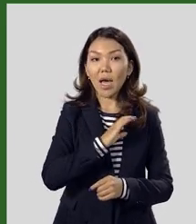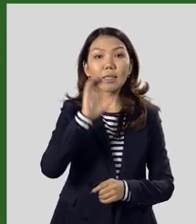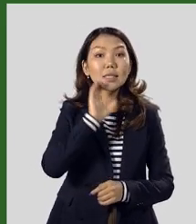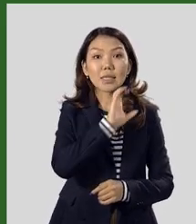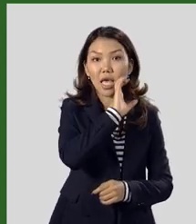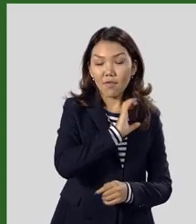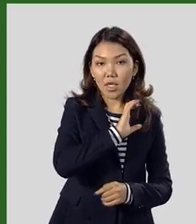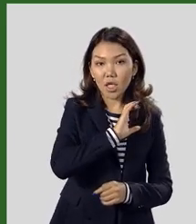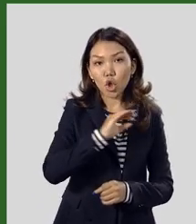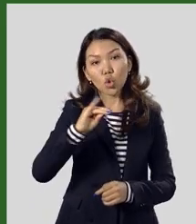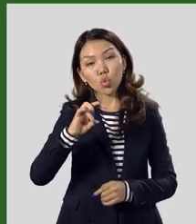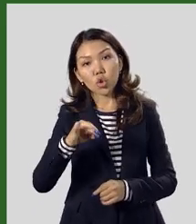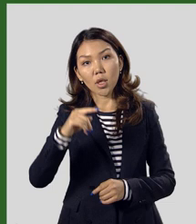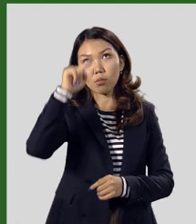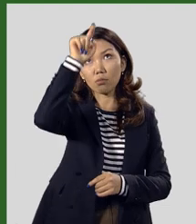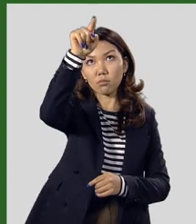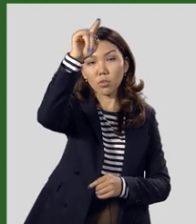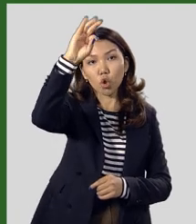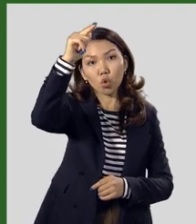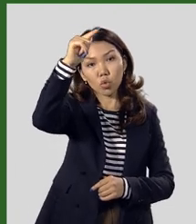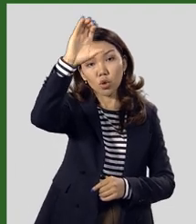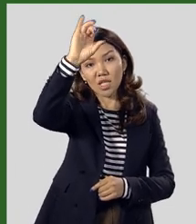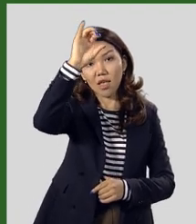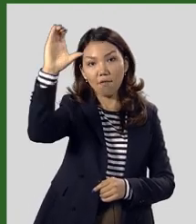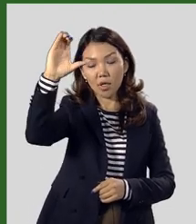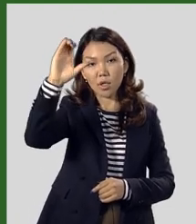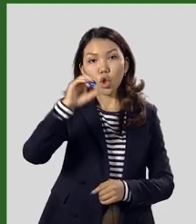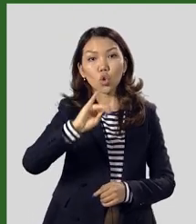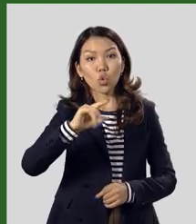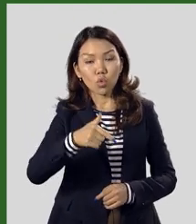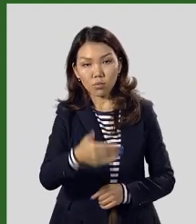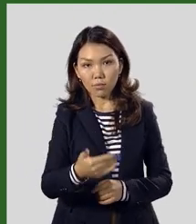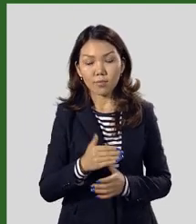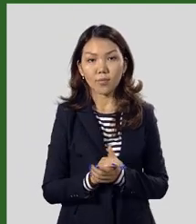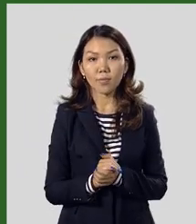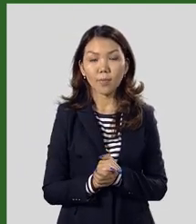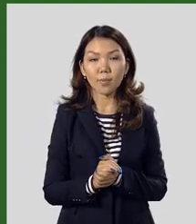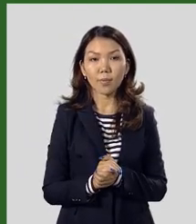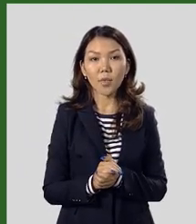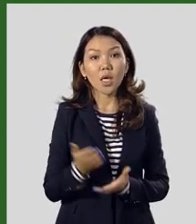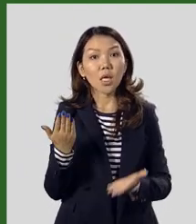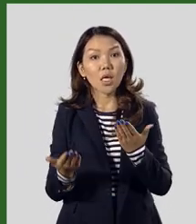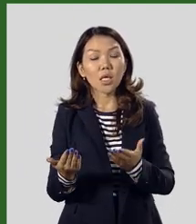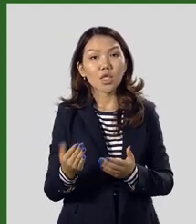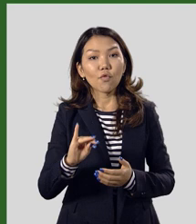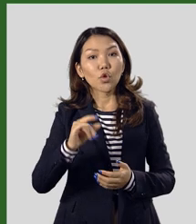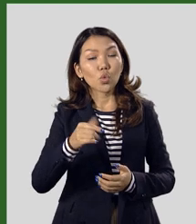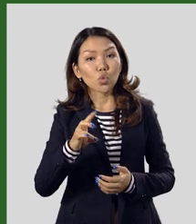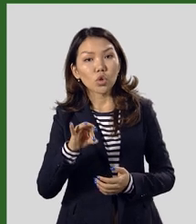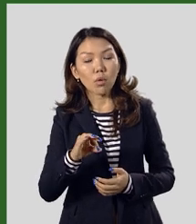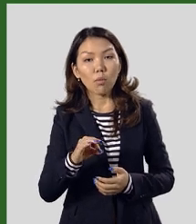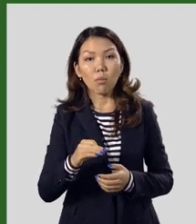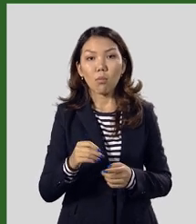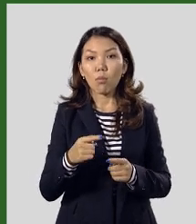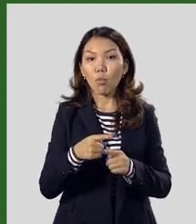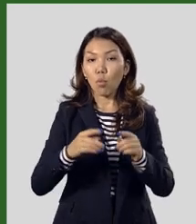Если точка находится в северном полушарии, то широта северная. Если в южном полушарии,